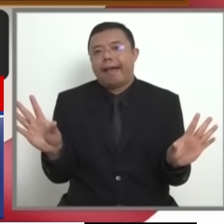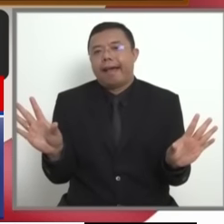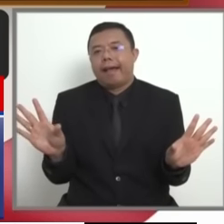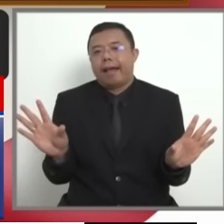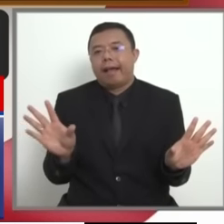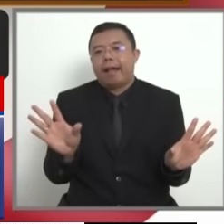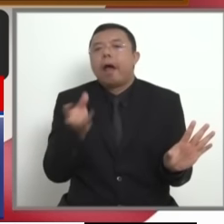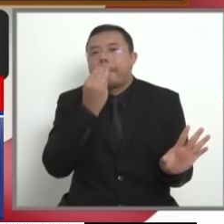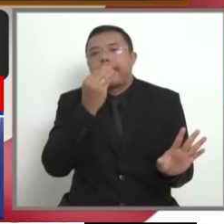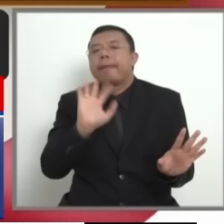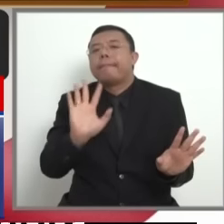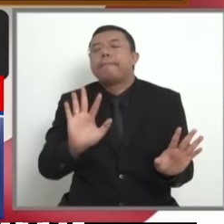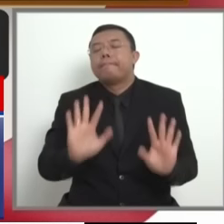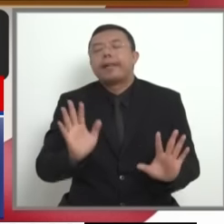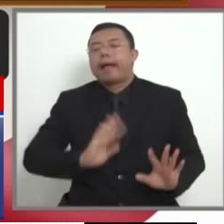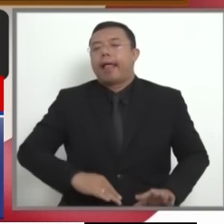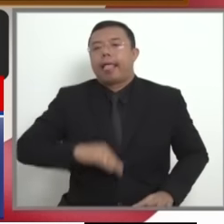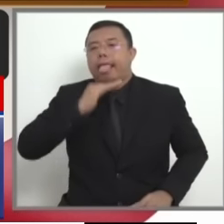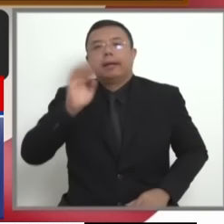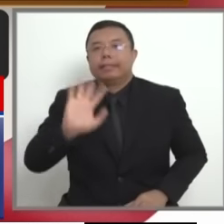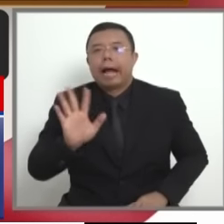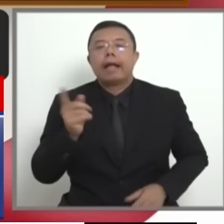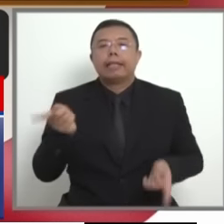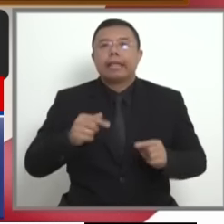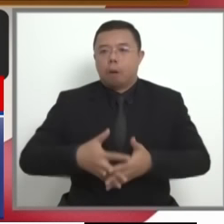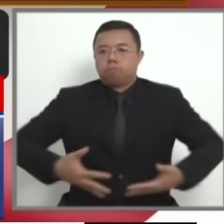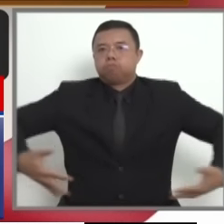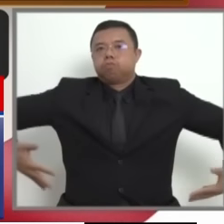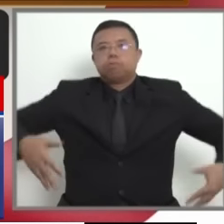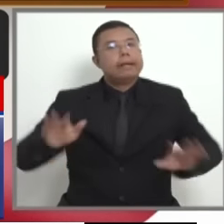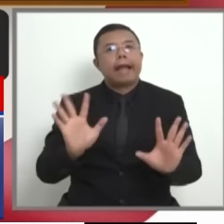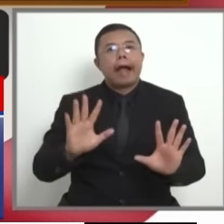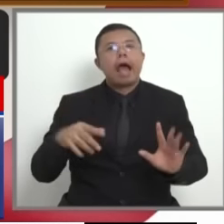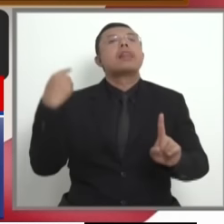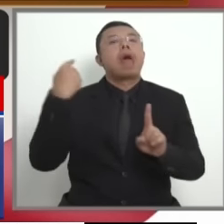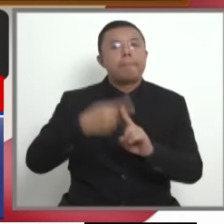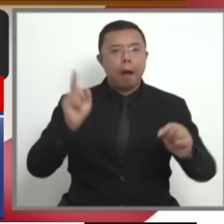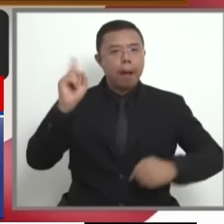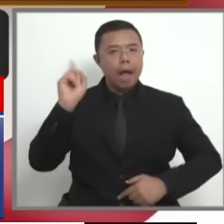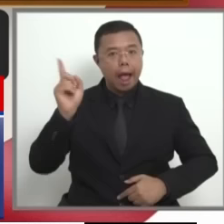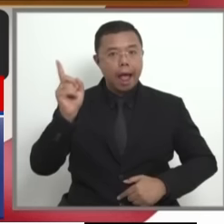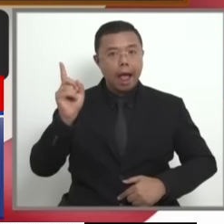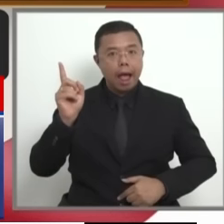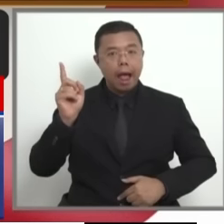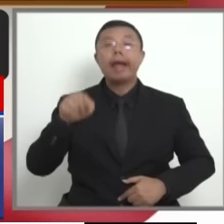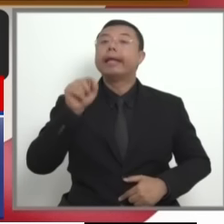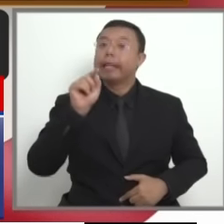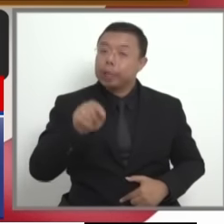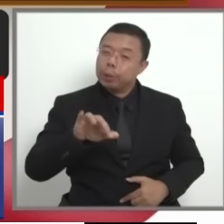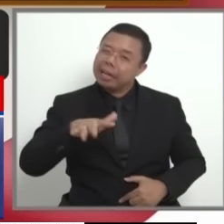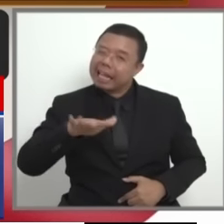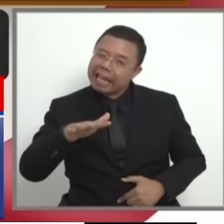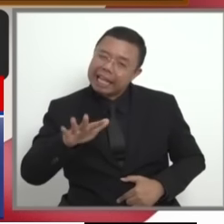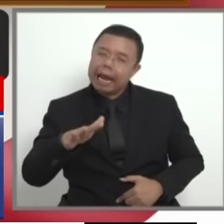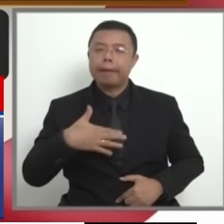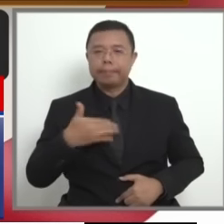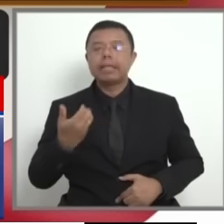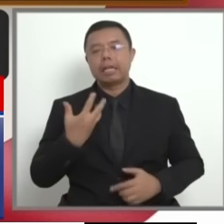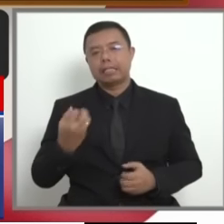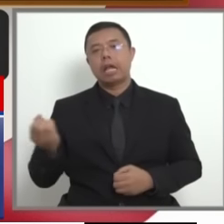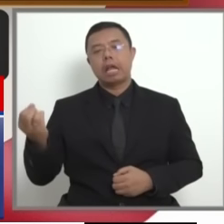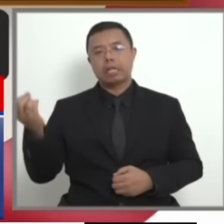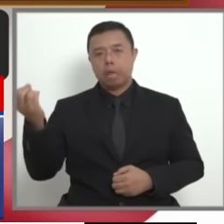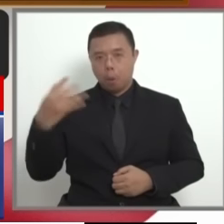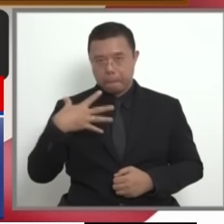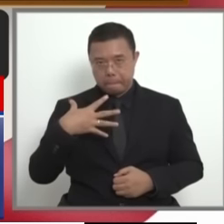banyak-banyak nanti kekenyangan jangan sampai nanti terjadi obesitas ini lebih bahaya lagi nanti itu kira-kira yang apa